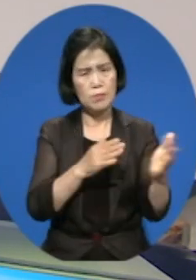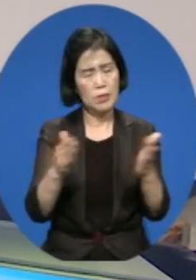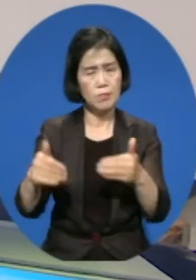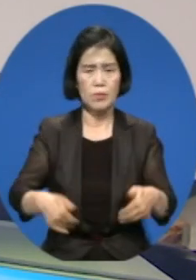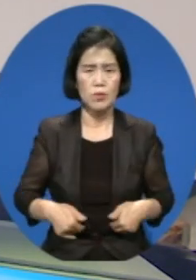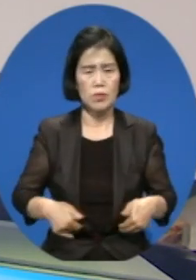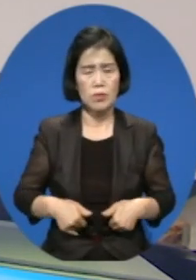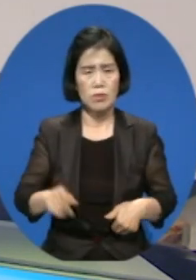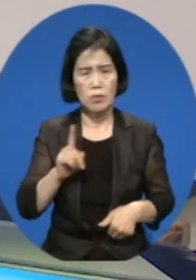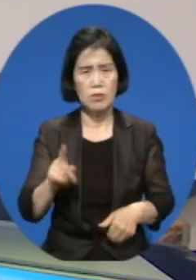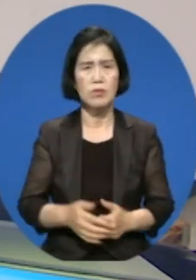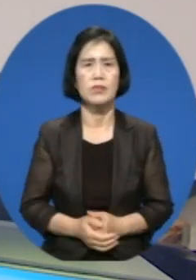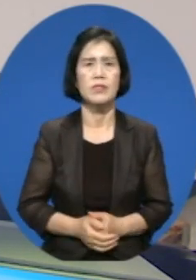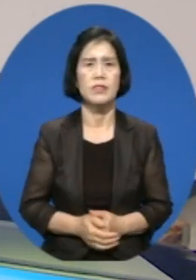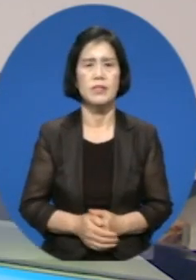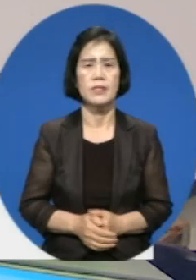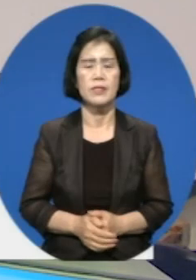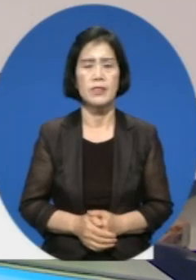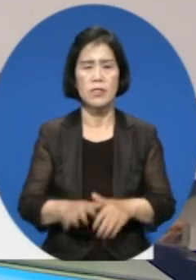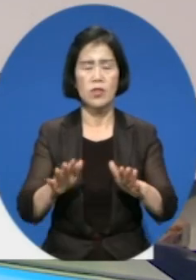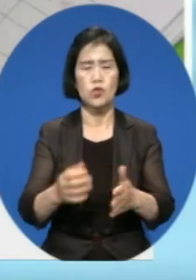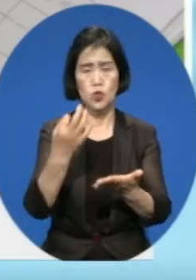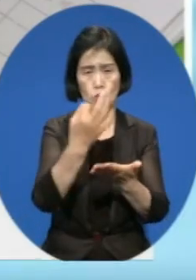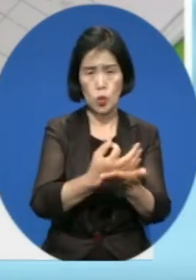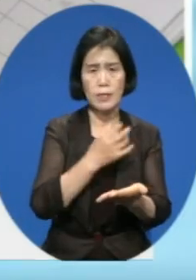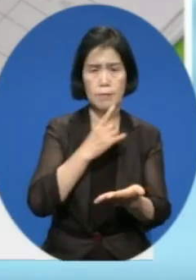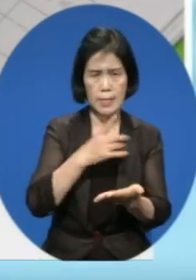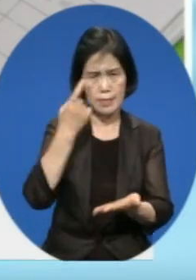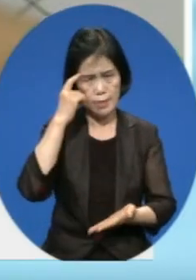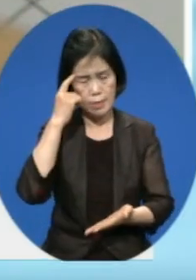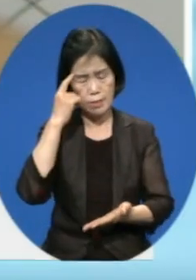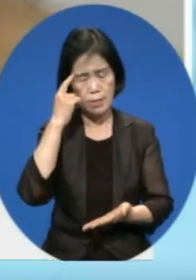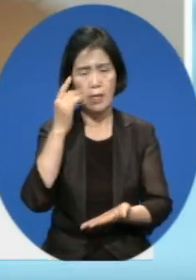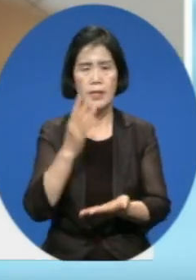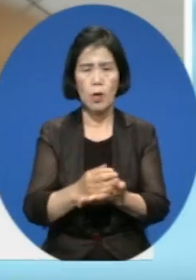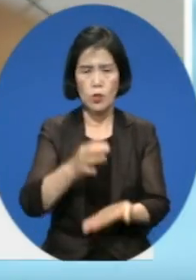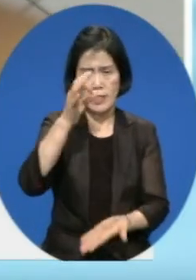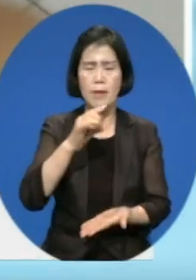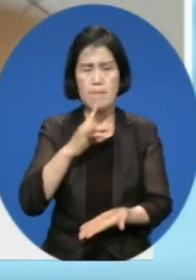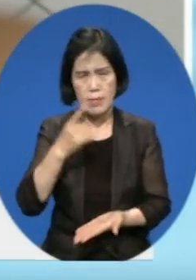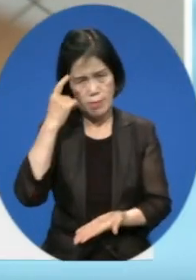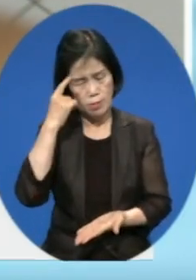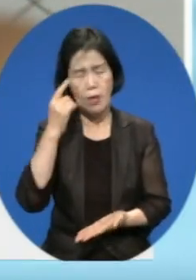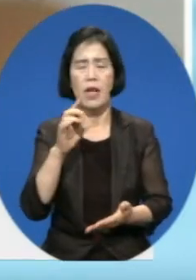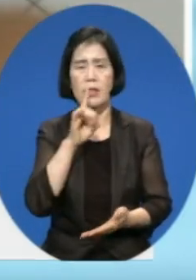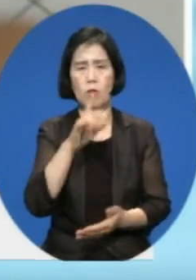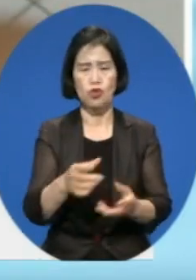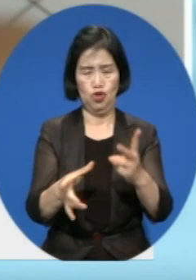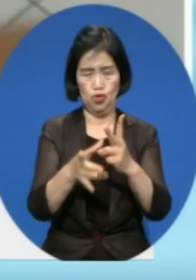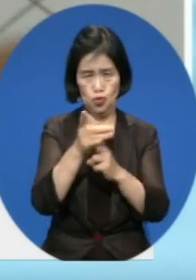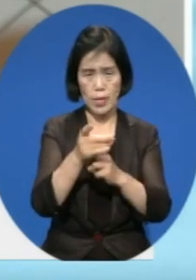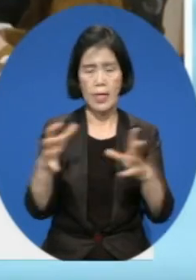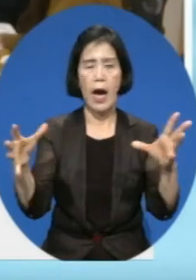않겠습니까? 그렇죠. 이건 당연히 소득만 고려해서도 안 될 거고요. 재산만 고려해서도 안 될 거고요. 두 개를